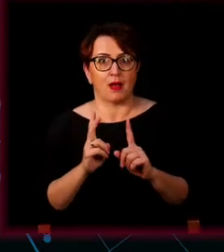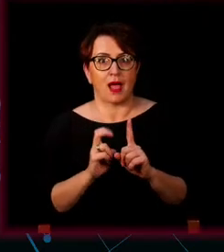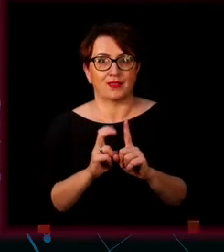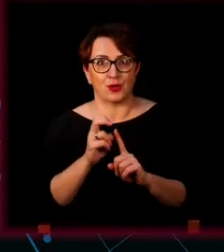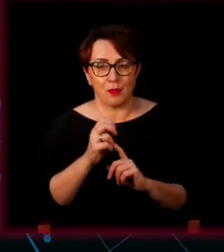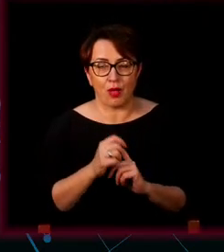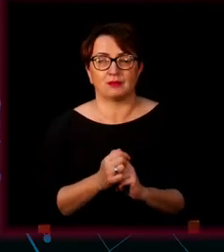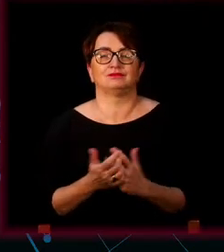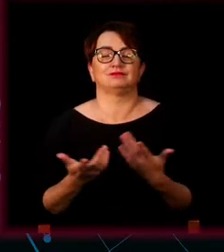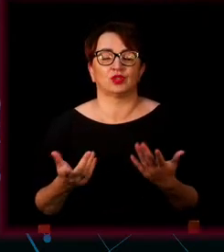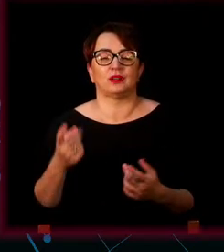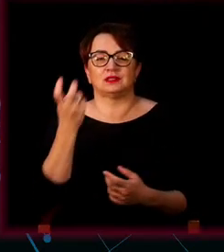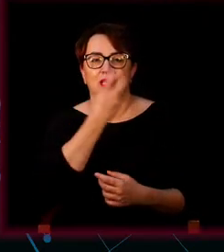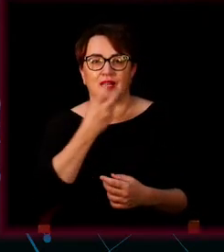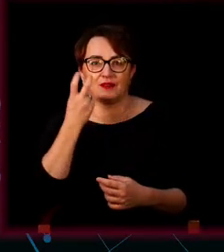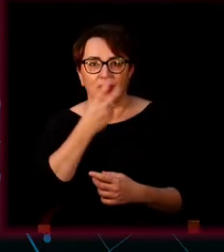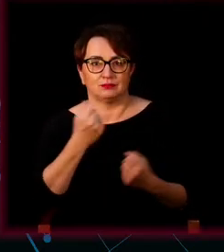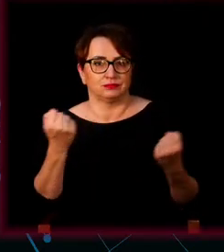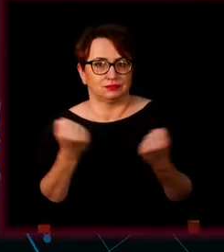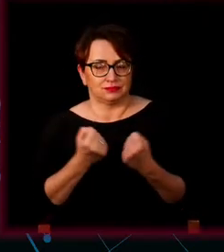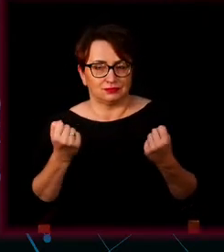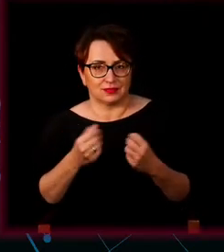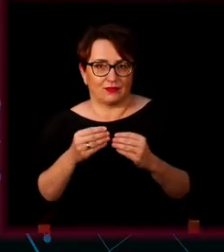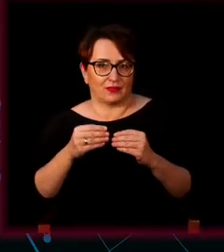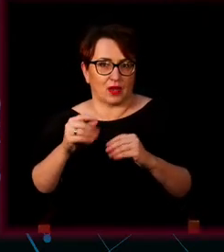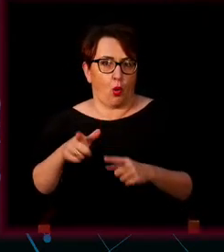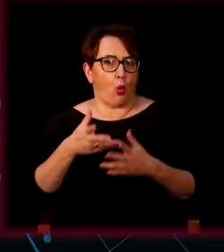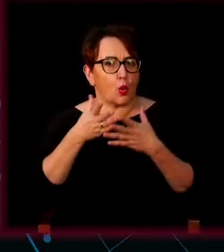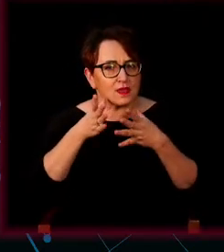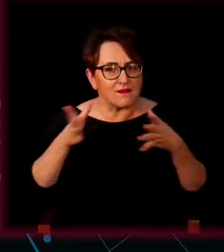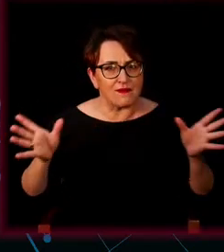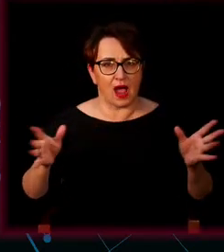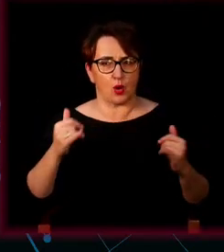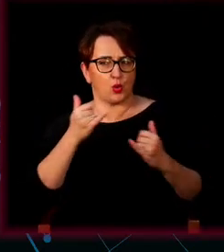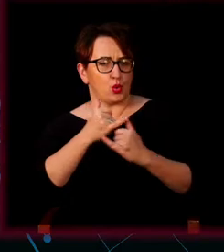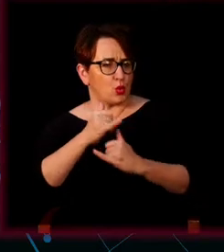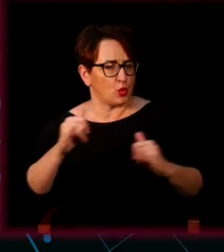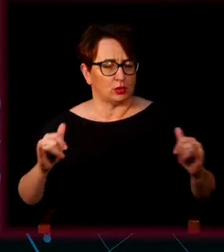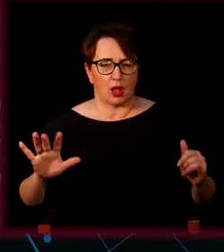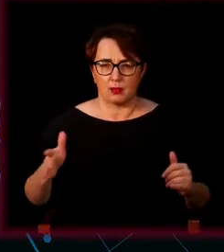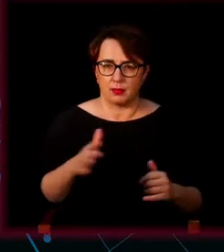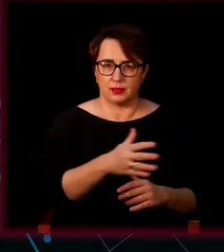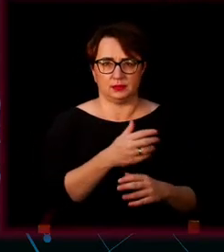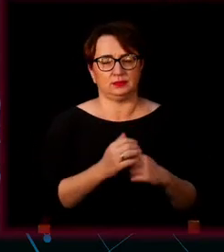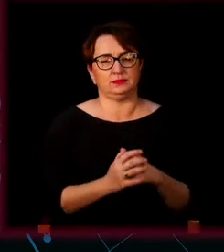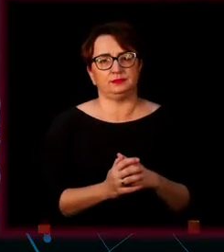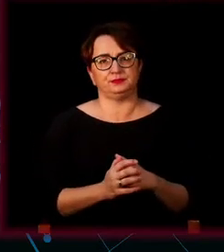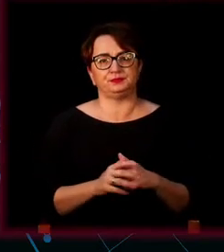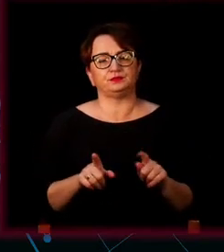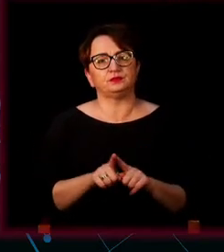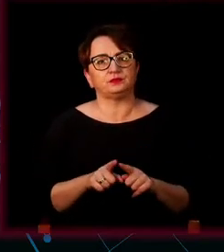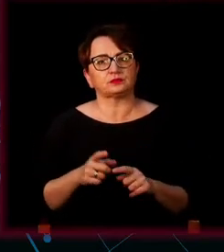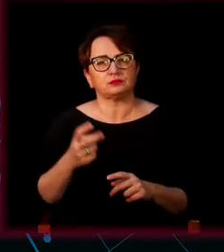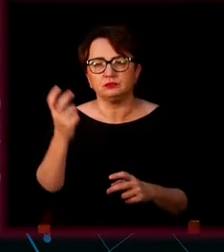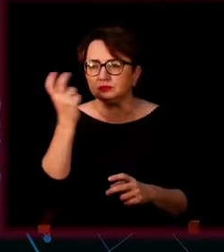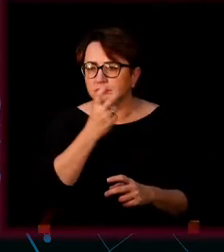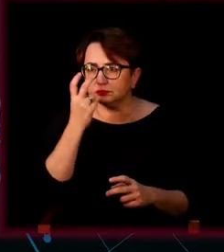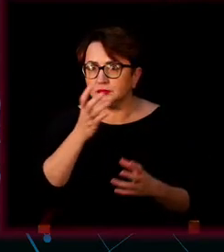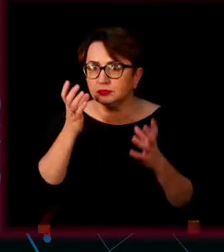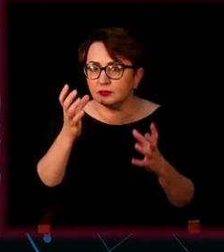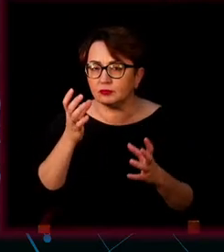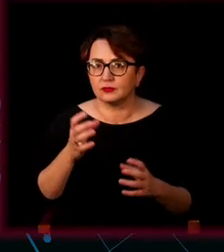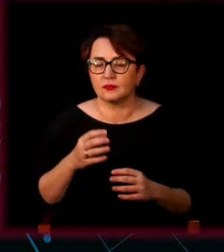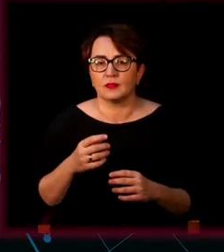zainteresowania Ursuli Le Guin, przede wszystkim na jej otwartość wobec różnorodności, wobec też fascynacji po